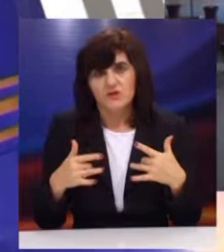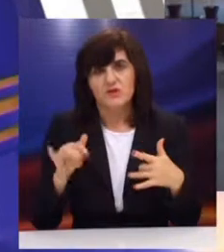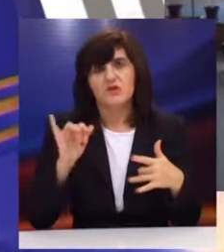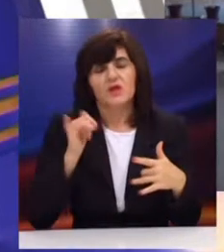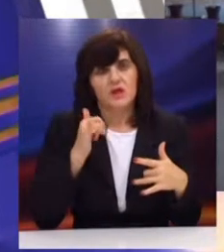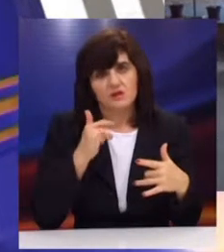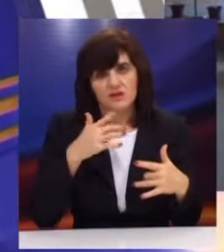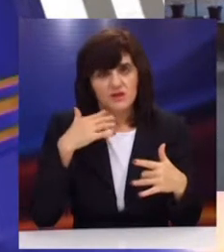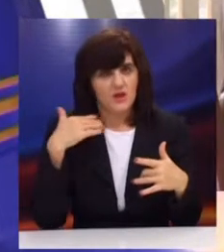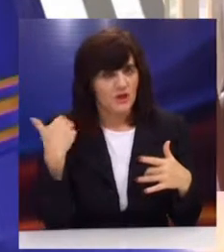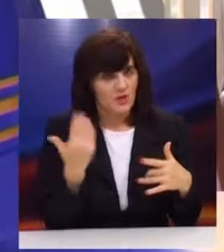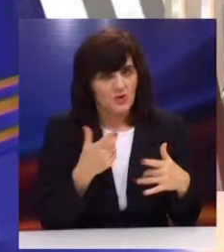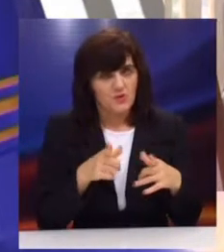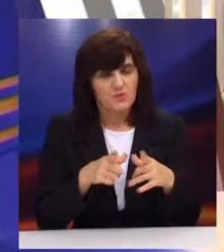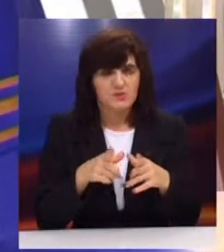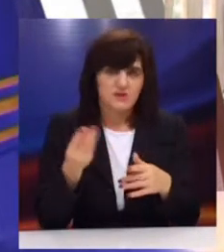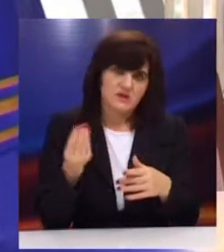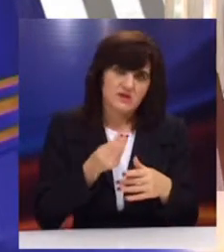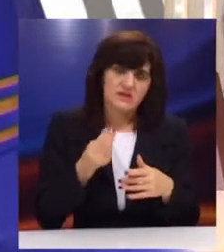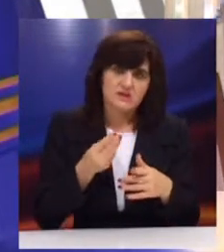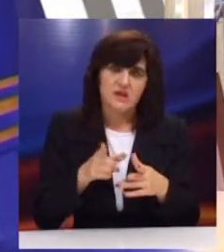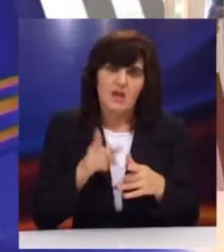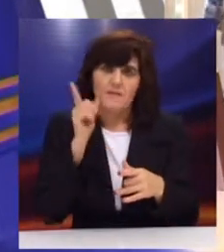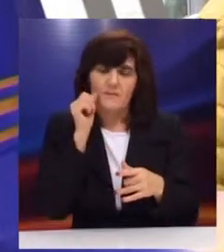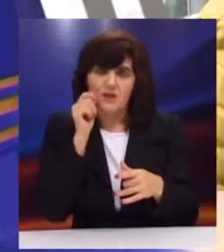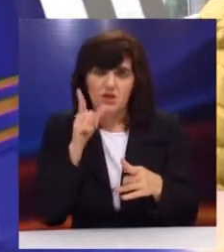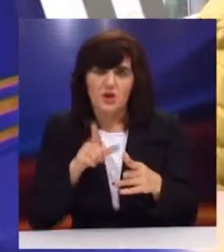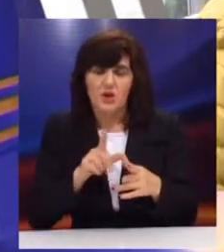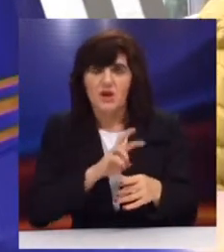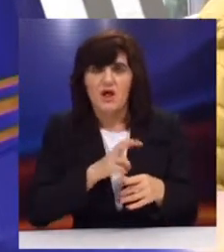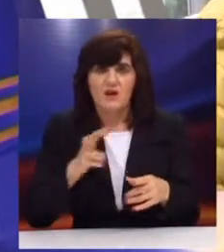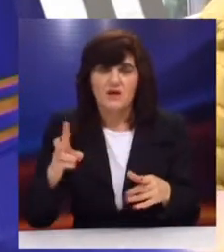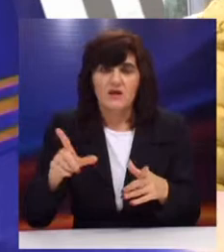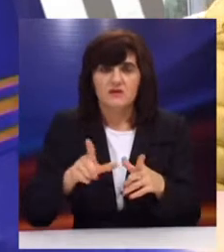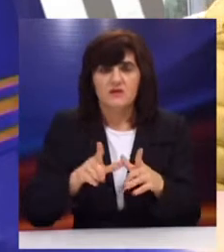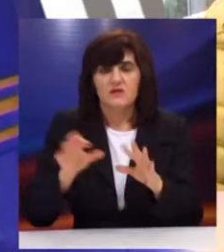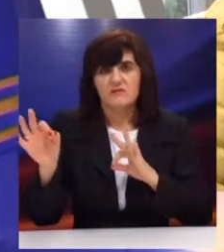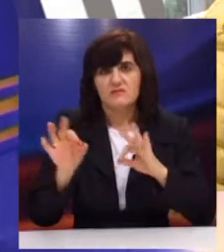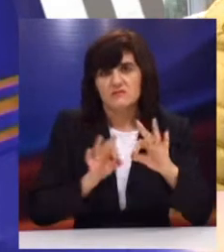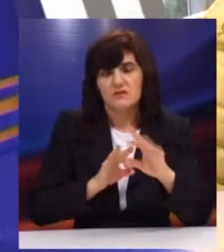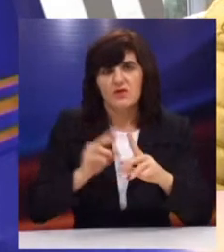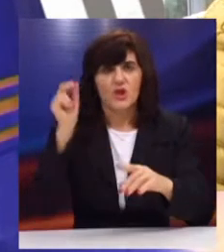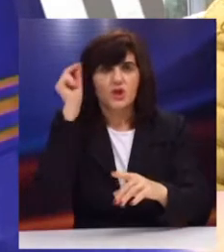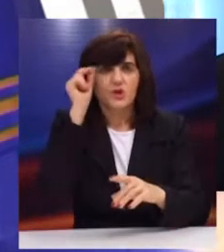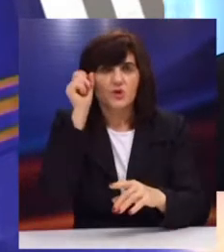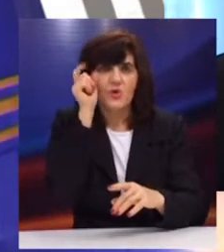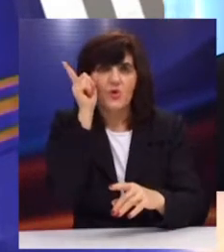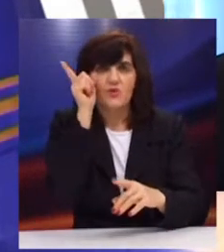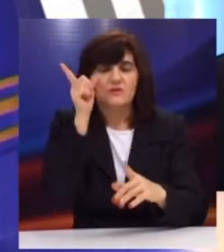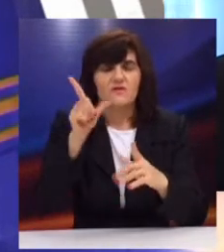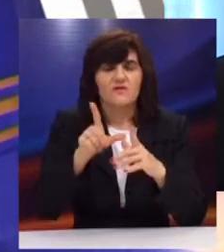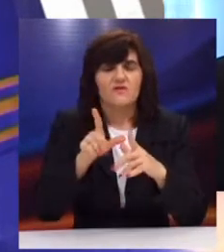također učešće u izradu međunarodnih naučnih projekata, razmenu iskustava